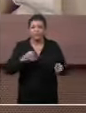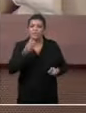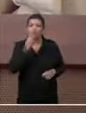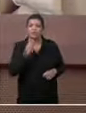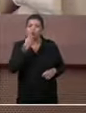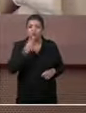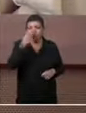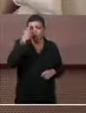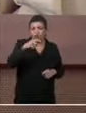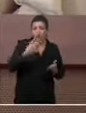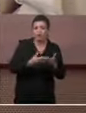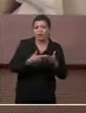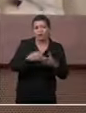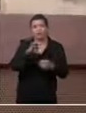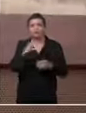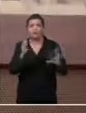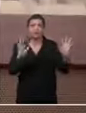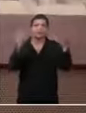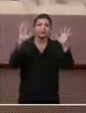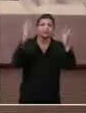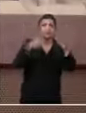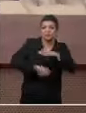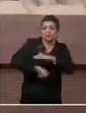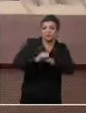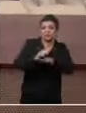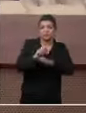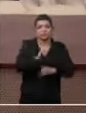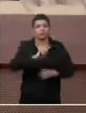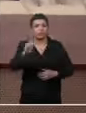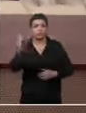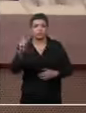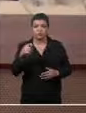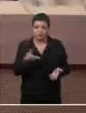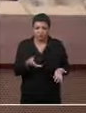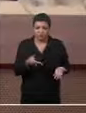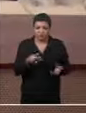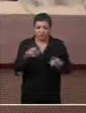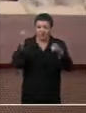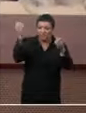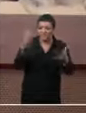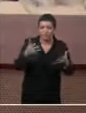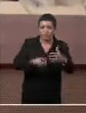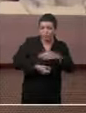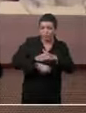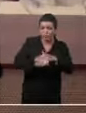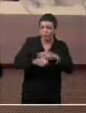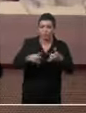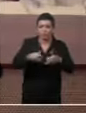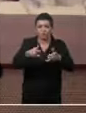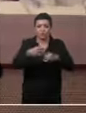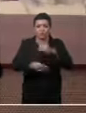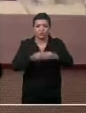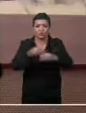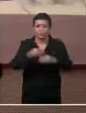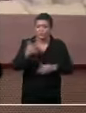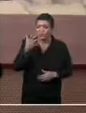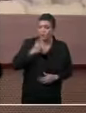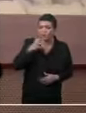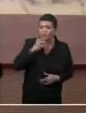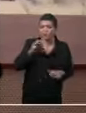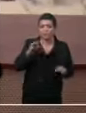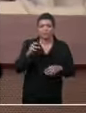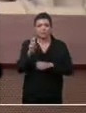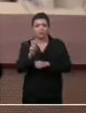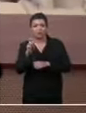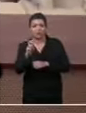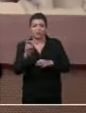cette manifestation qui incarne les pires aberrations humanitaires, écologiques, climatiques et